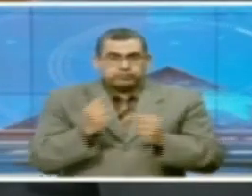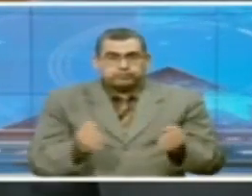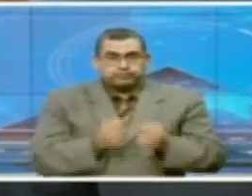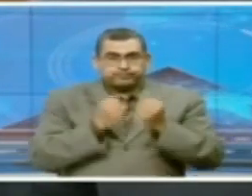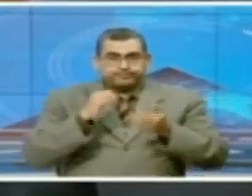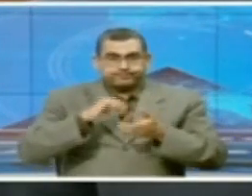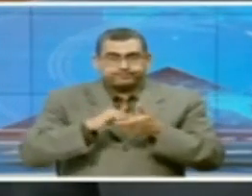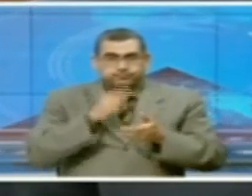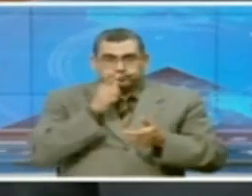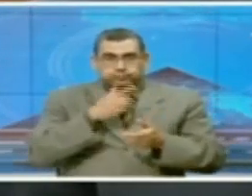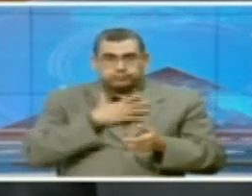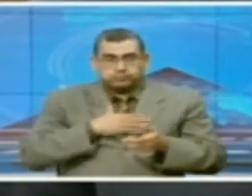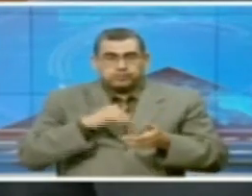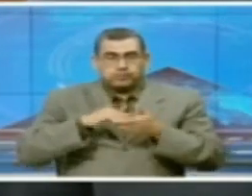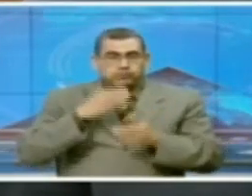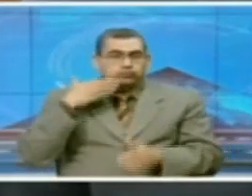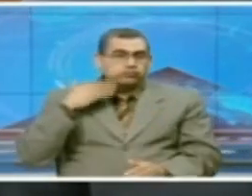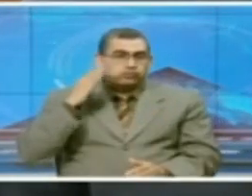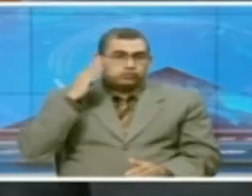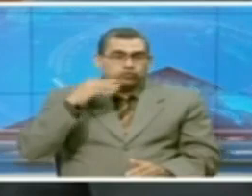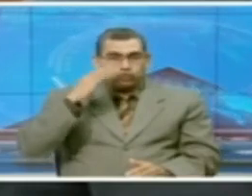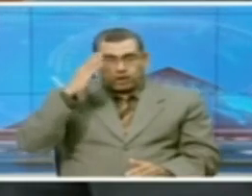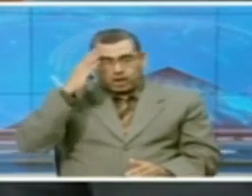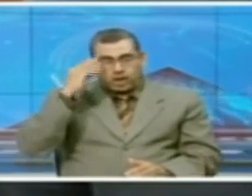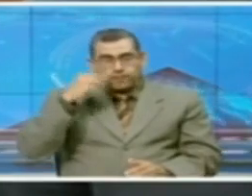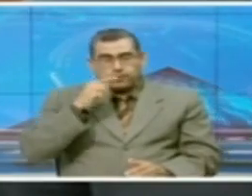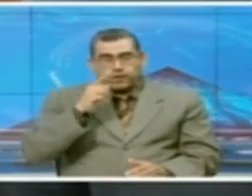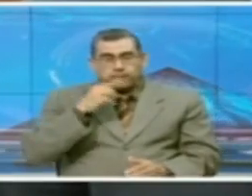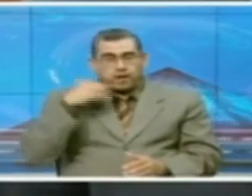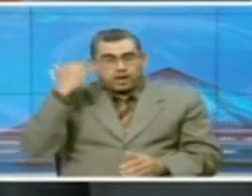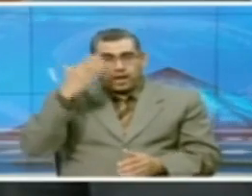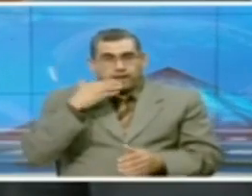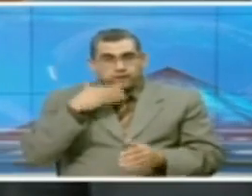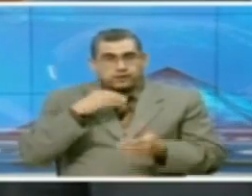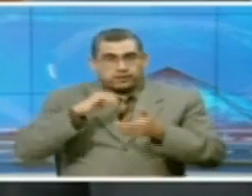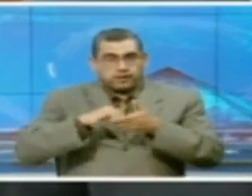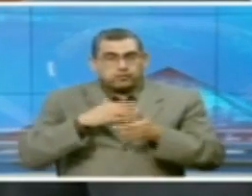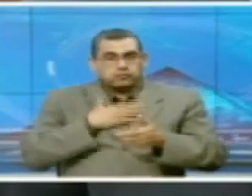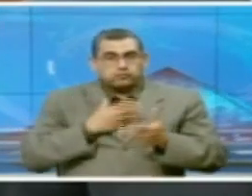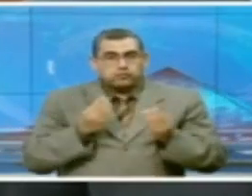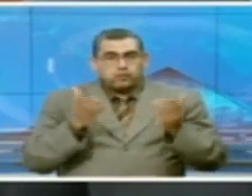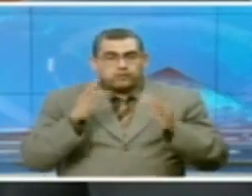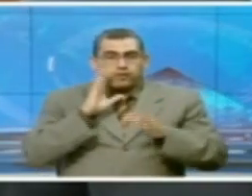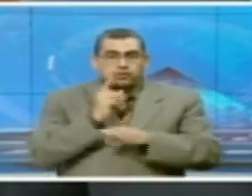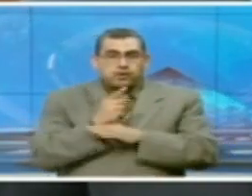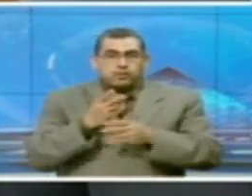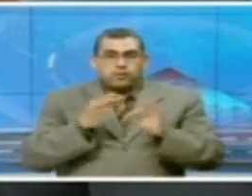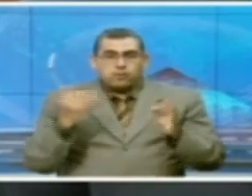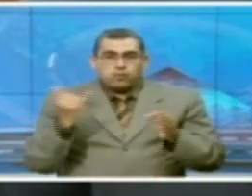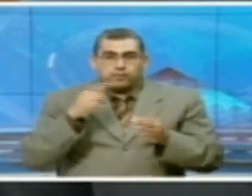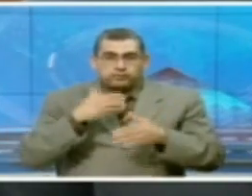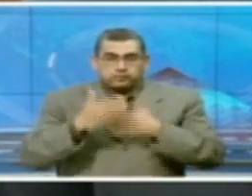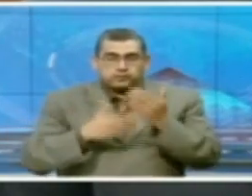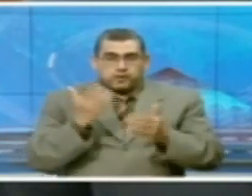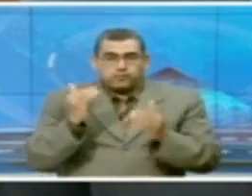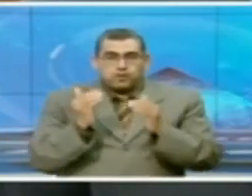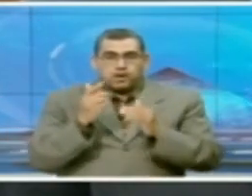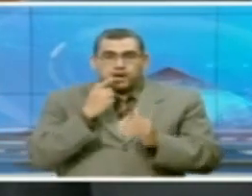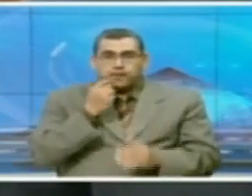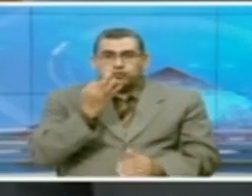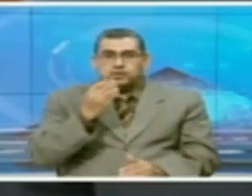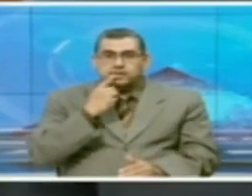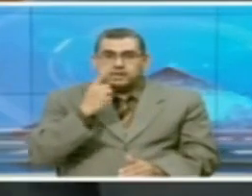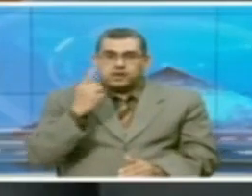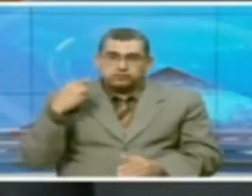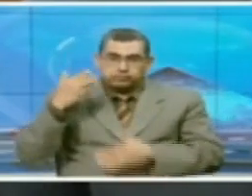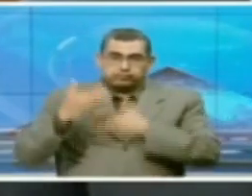نحن بنفخر بالتعاون معهم في أفريقيا. مزقنا من خلال هذا التعاون العديد من الدورات الأمنية على مدار 35 عام